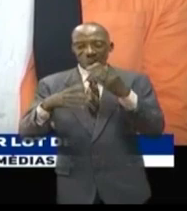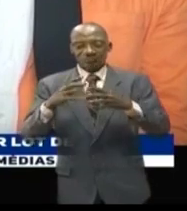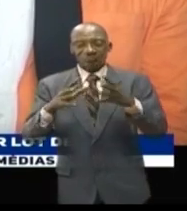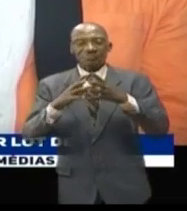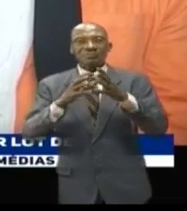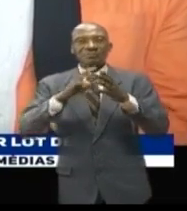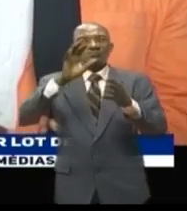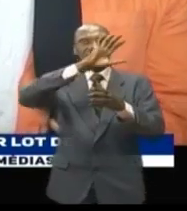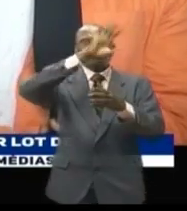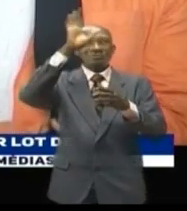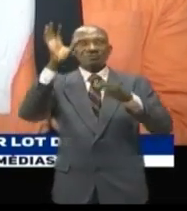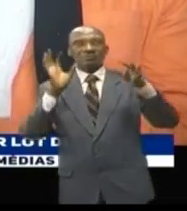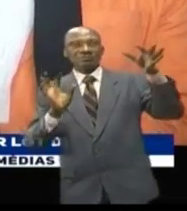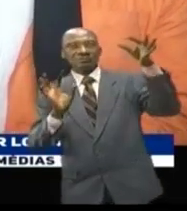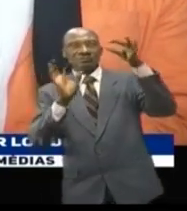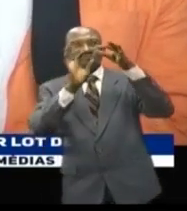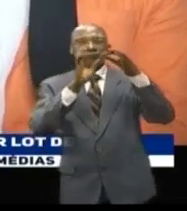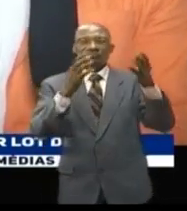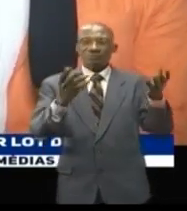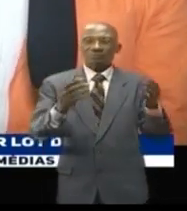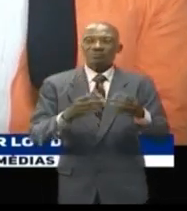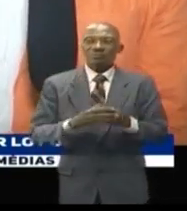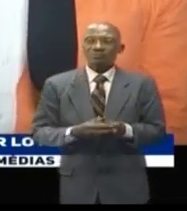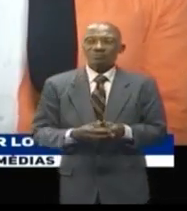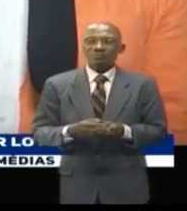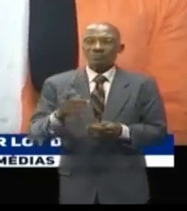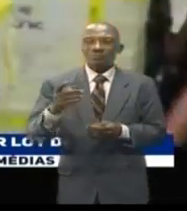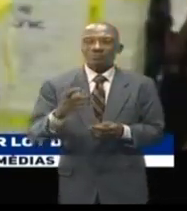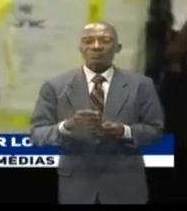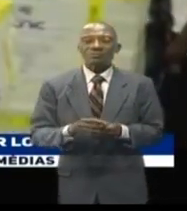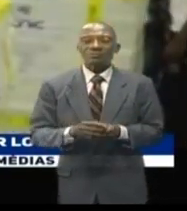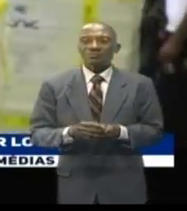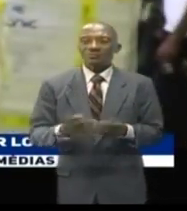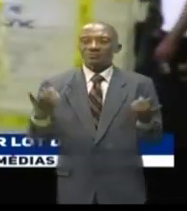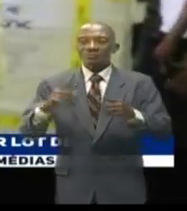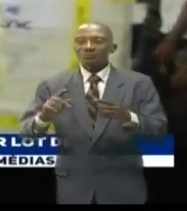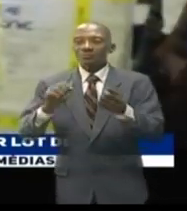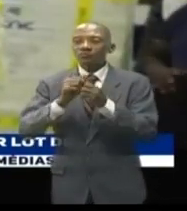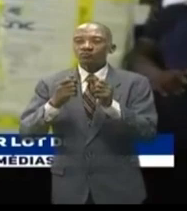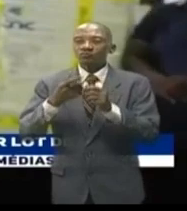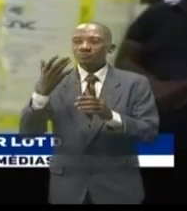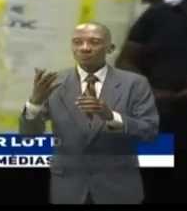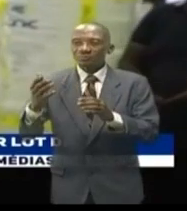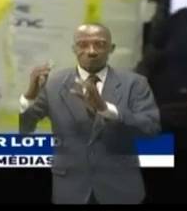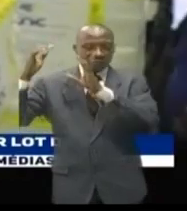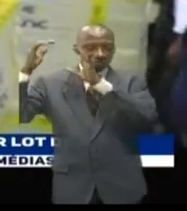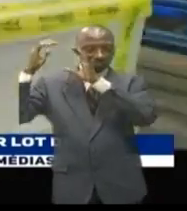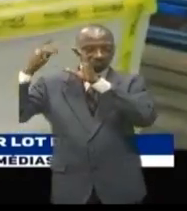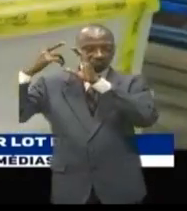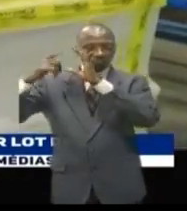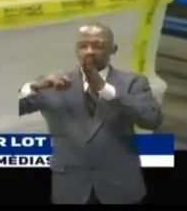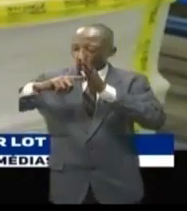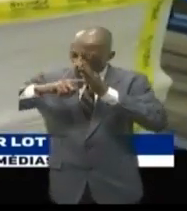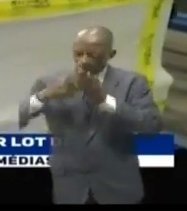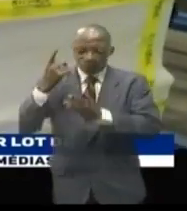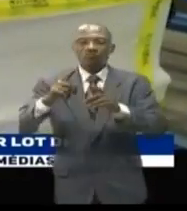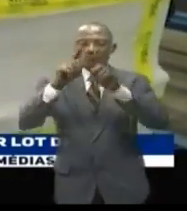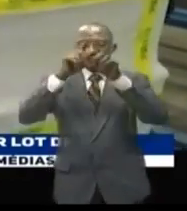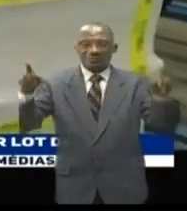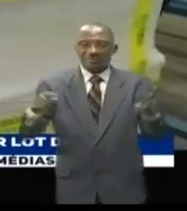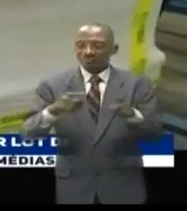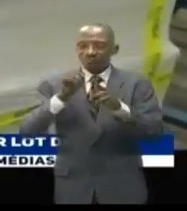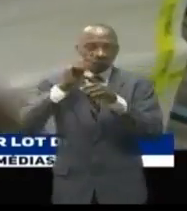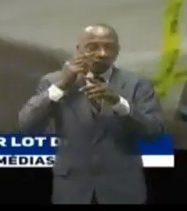les films les reportages en direct donc il y a ça c'est le premier lot il y aura un deuxième lot et